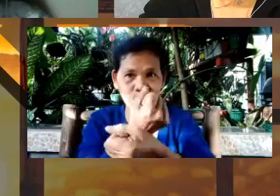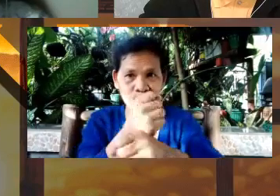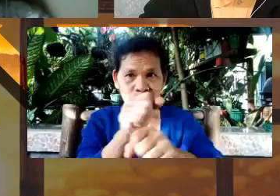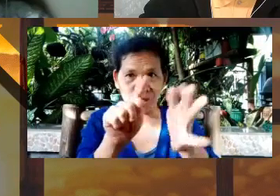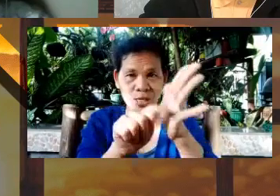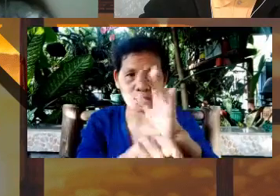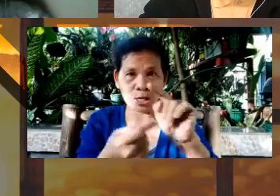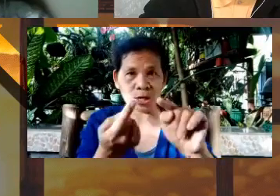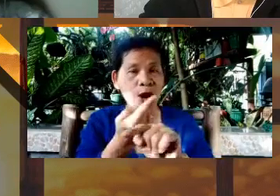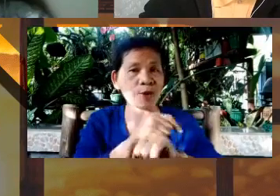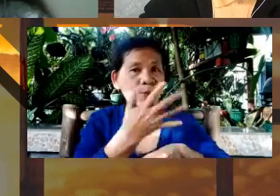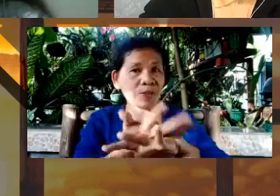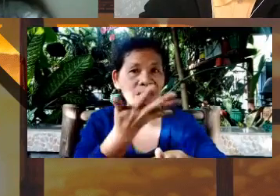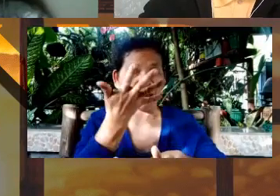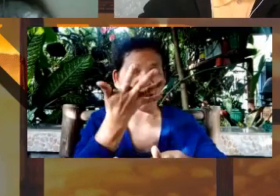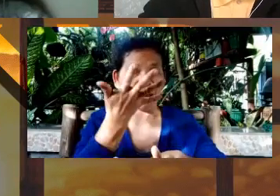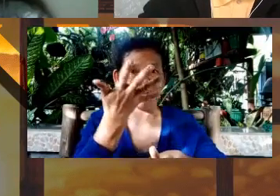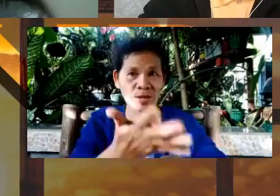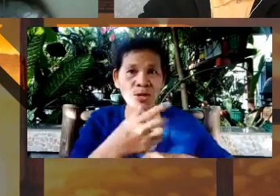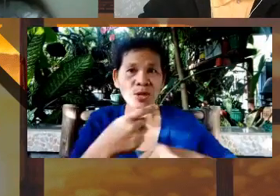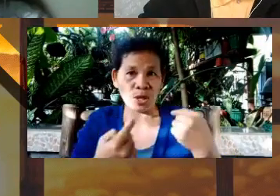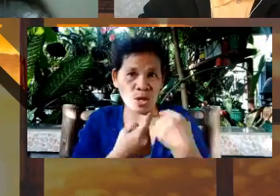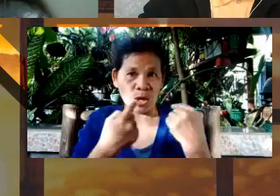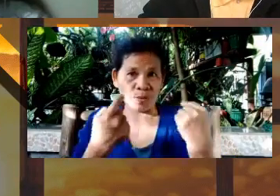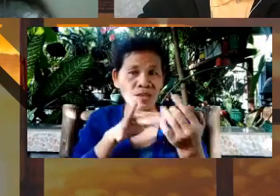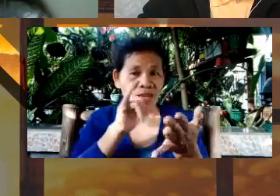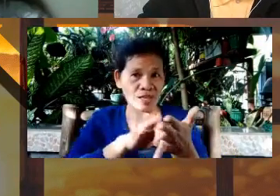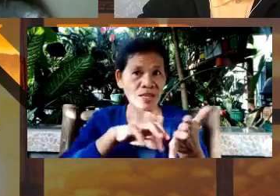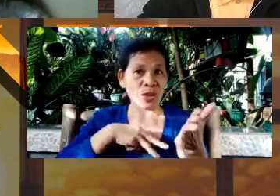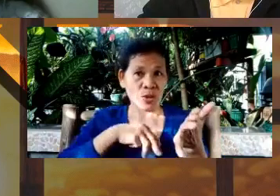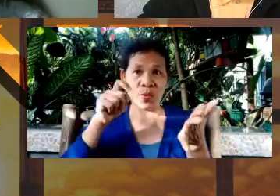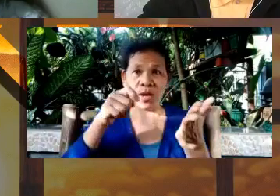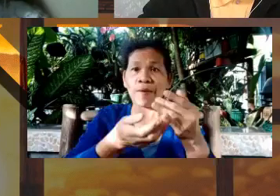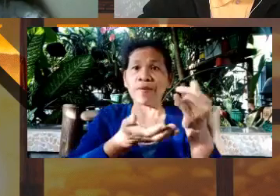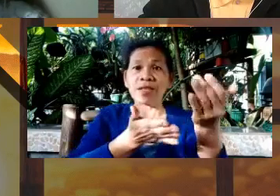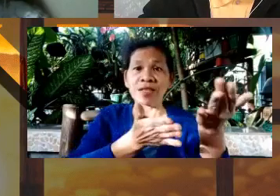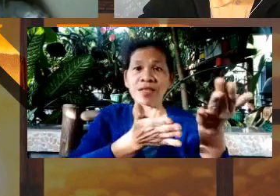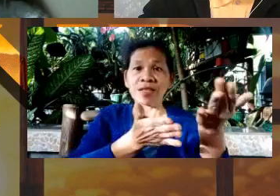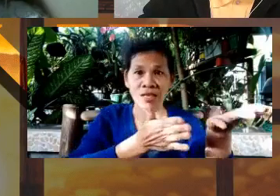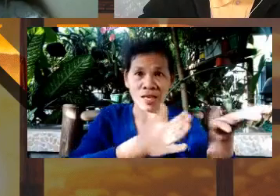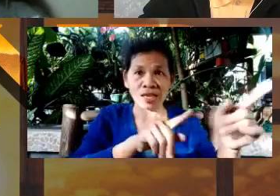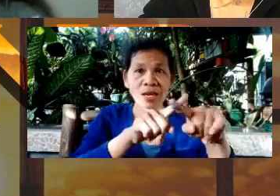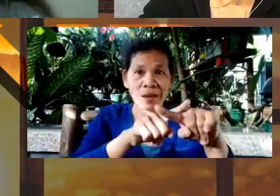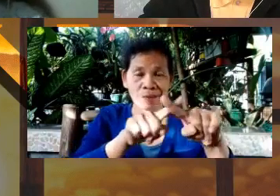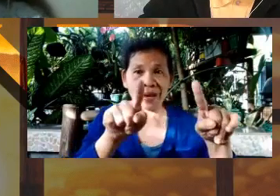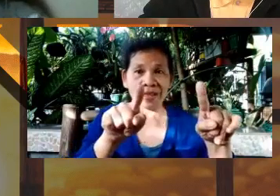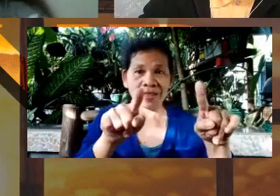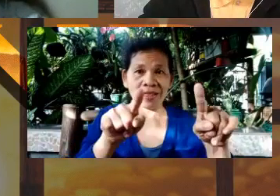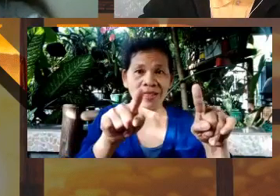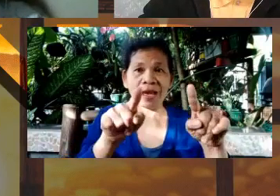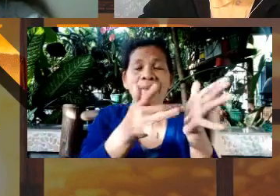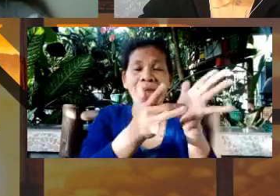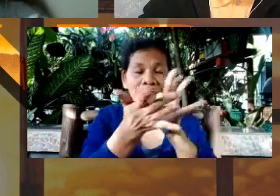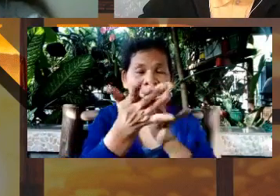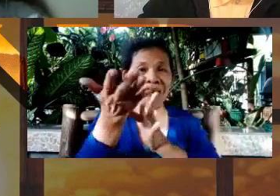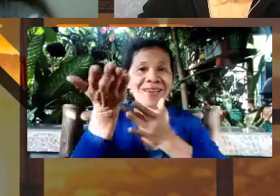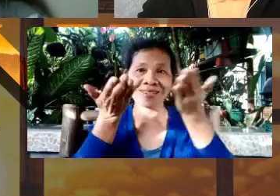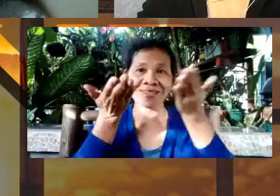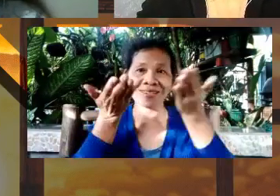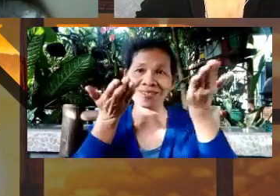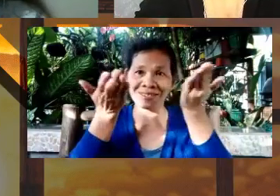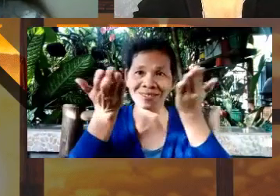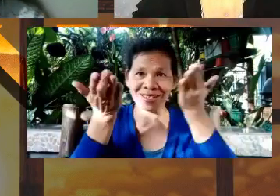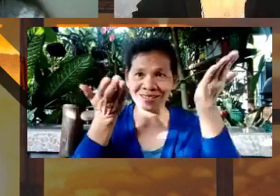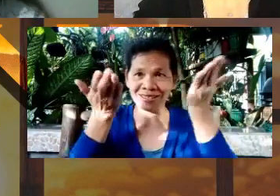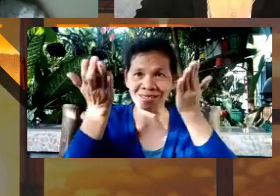ng kasalanan na dapat tayo po ang mamatay, pero ipinaglingkod na po ito ng Panginoon